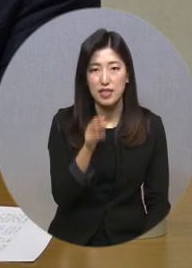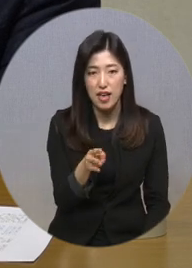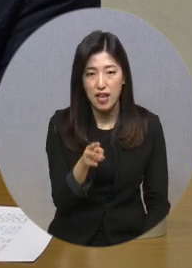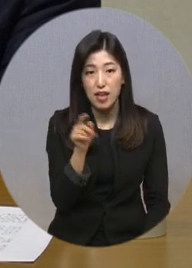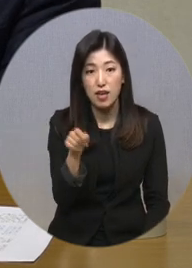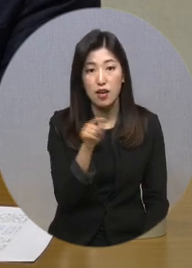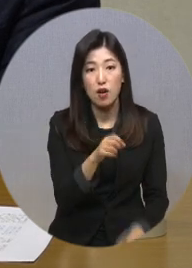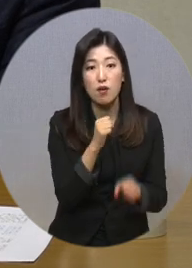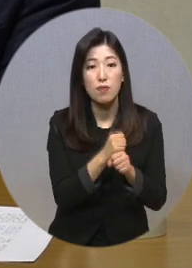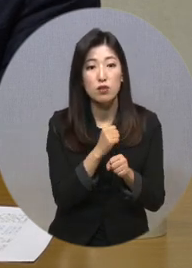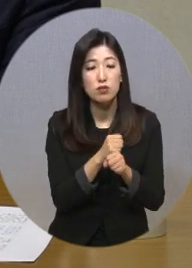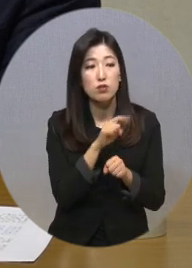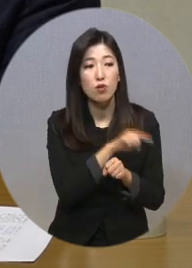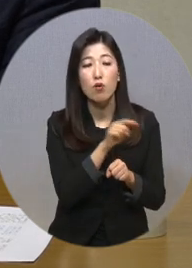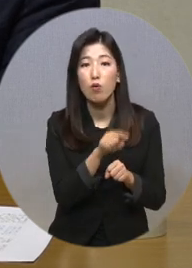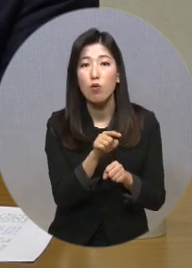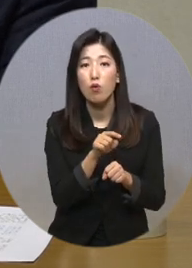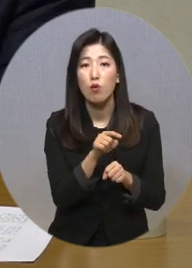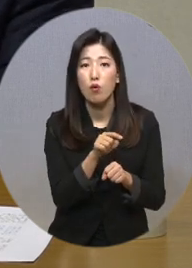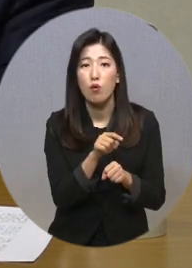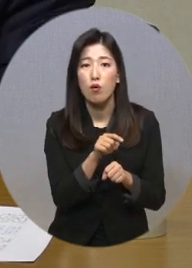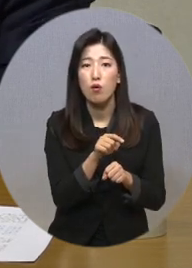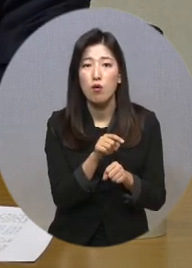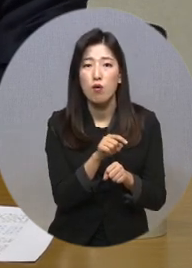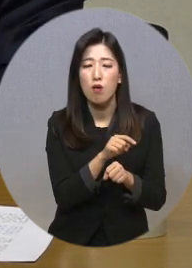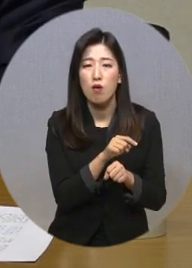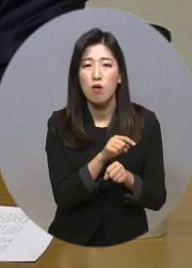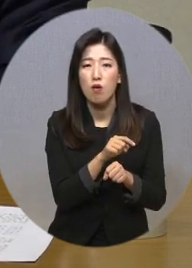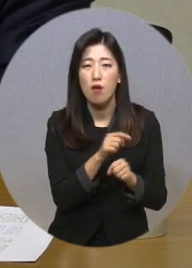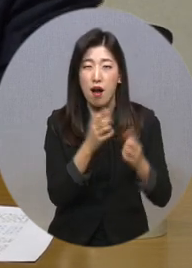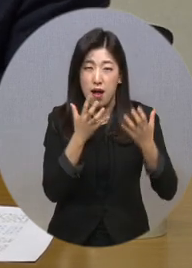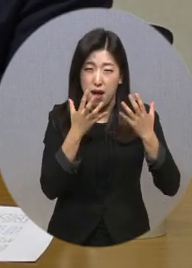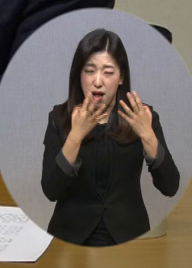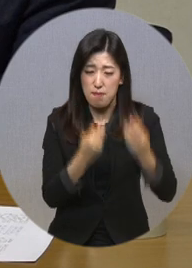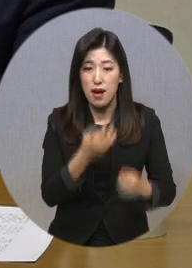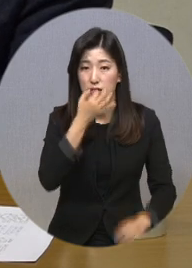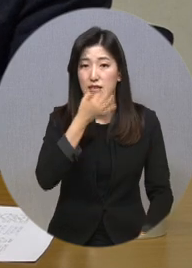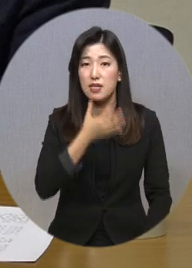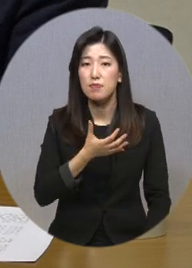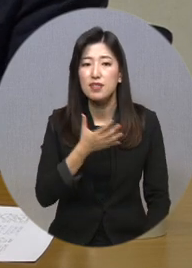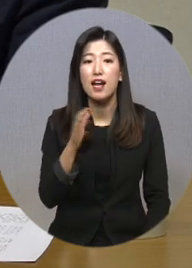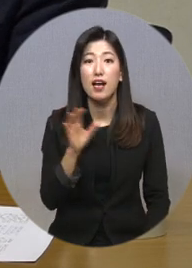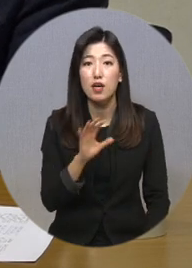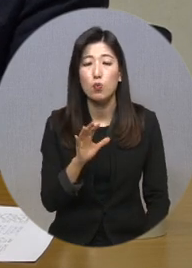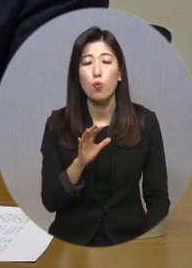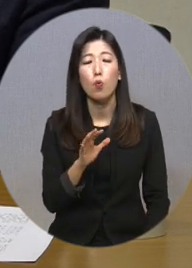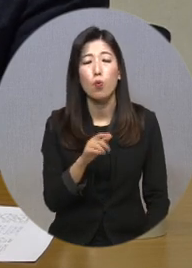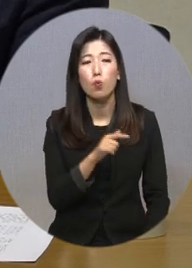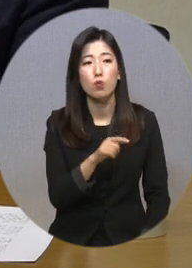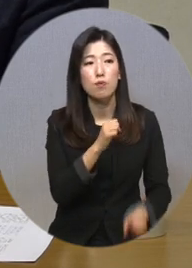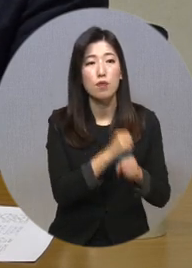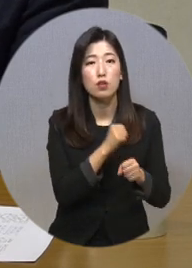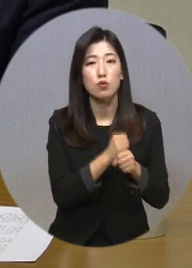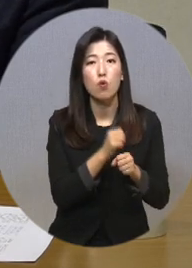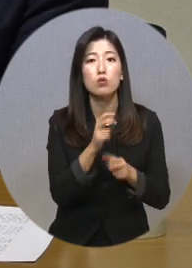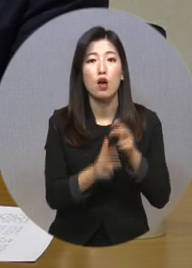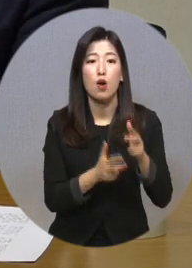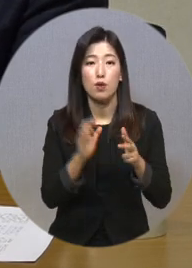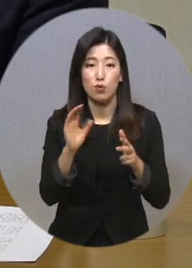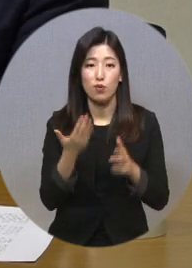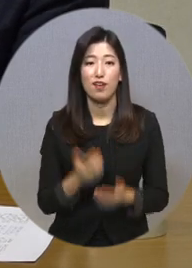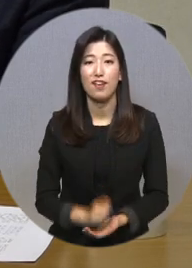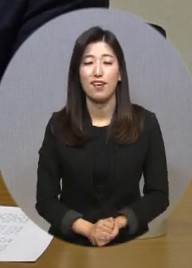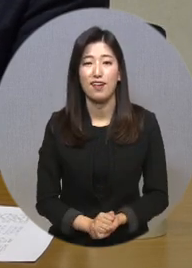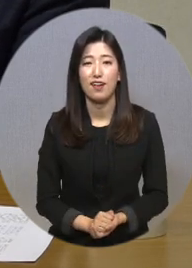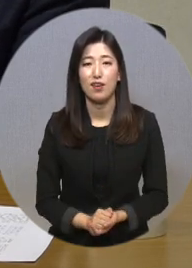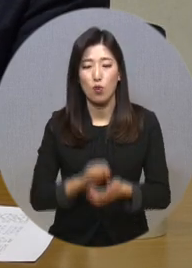것은 그 큰 힘을 안 들여도 그 하실 수 있는 사업이고 농협과 더불어